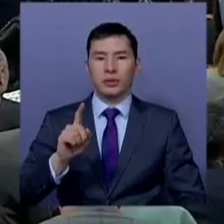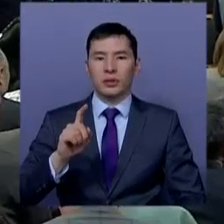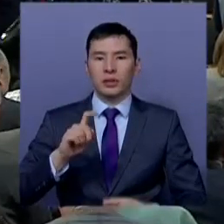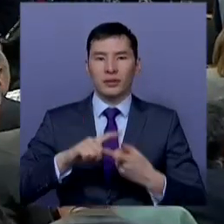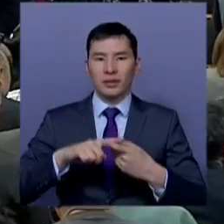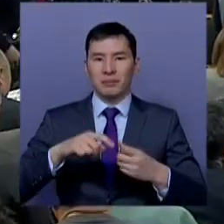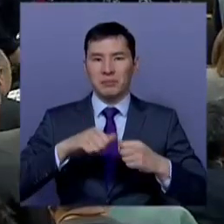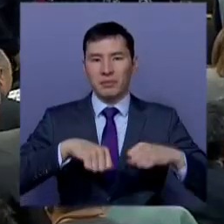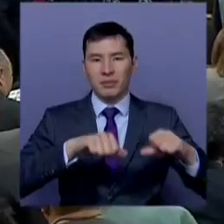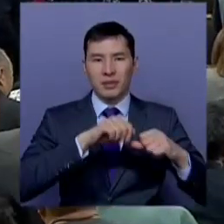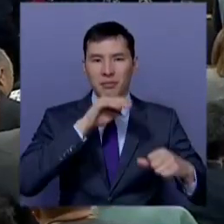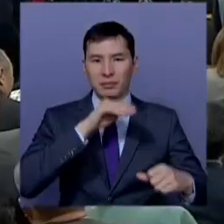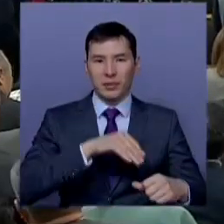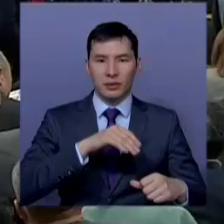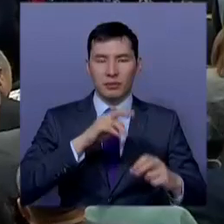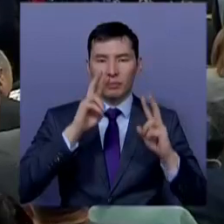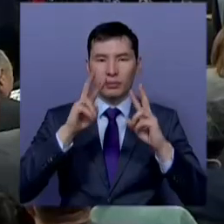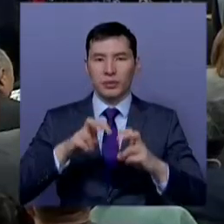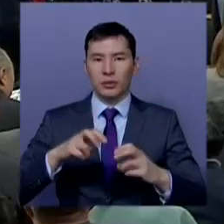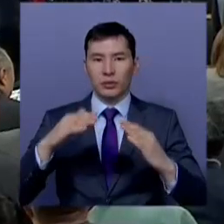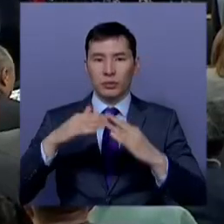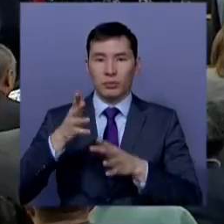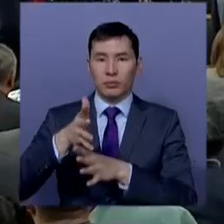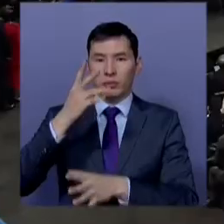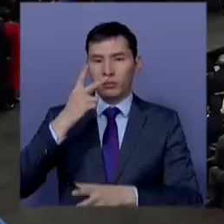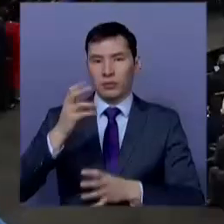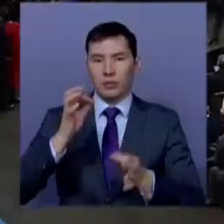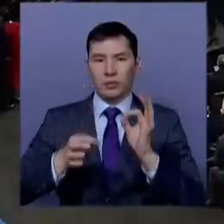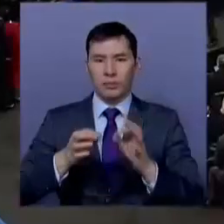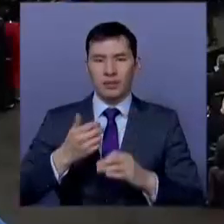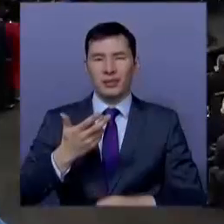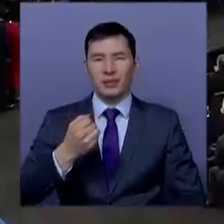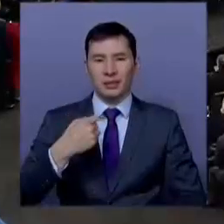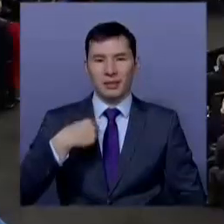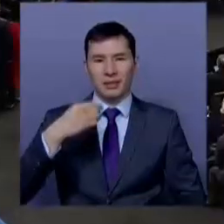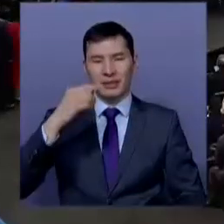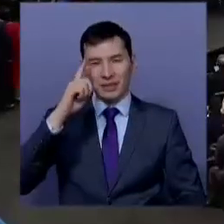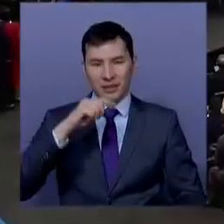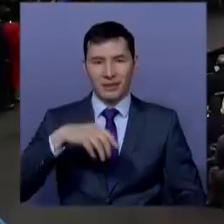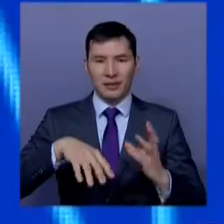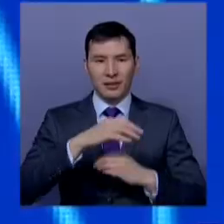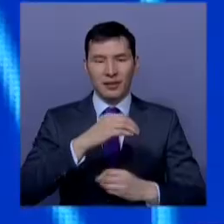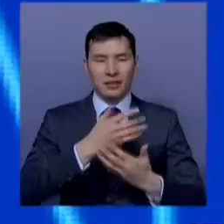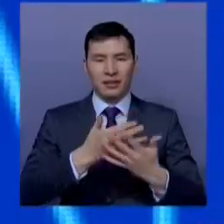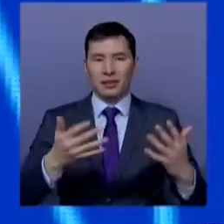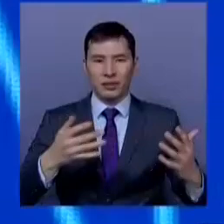независимый сарапшылардың айтуы менде үйдің жағдайы бір қалыпты деп. Мен білемін, қазір әртүрлі ұсыныстар келіп жатыр. Ол үйдің